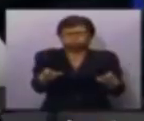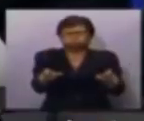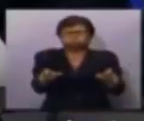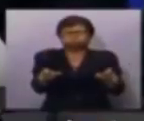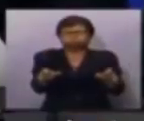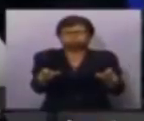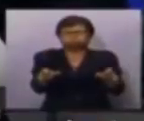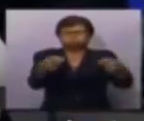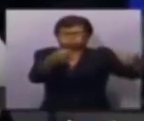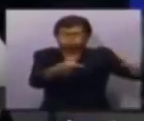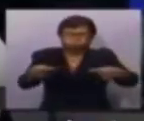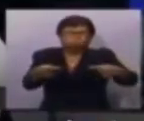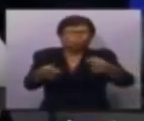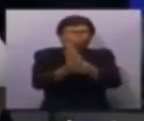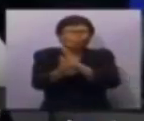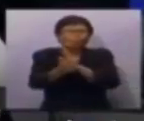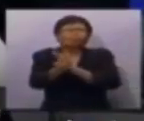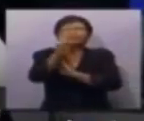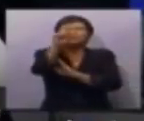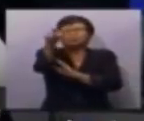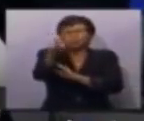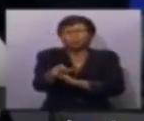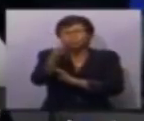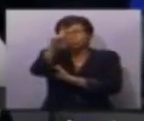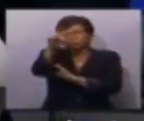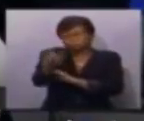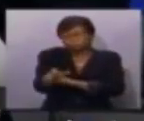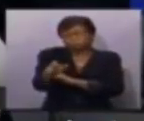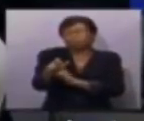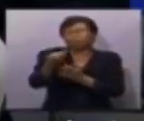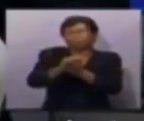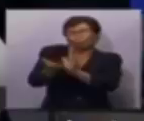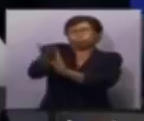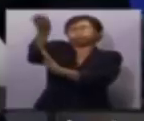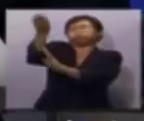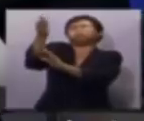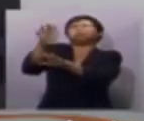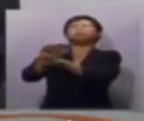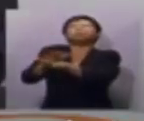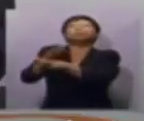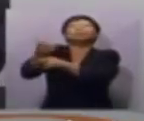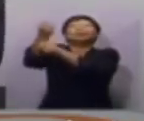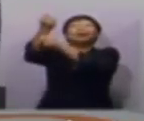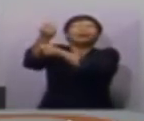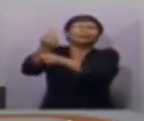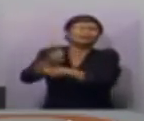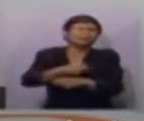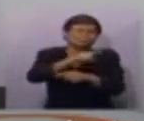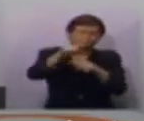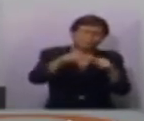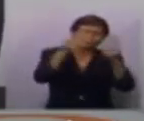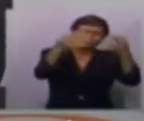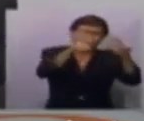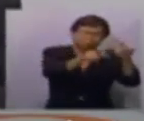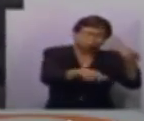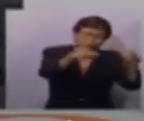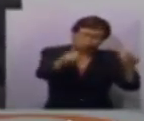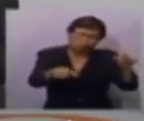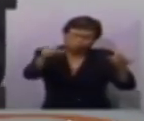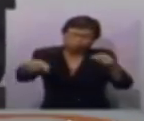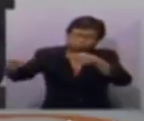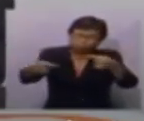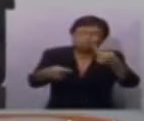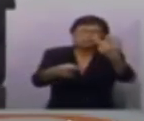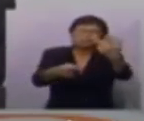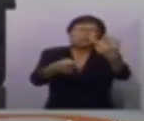maka potensinya untuk setiap juga calon itu juga meningkat. Dia apabila banyak pertandingan seperti